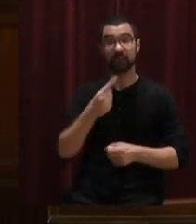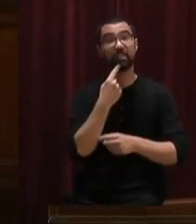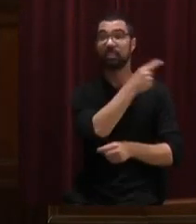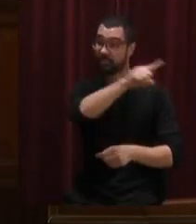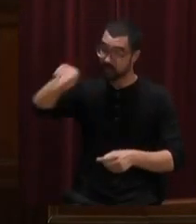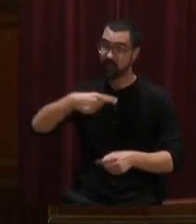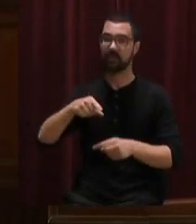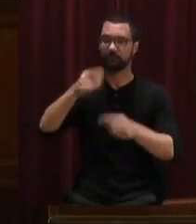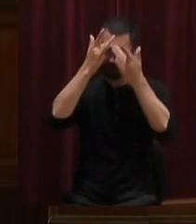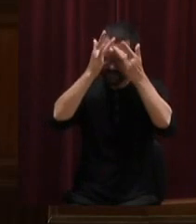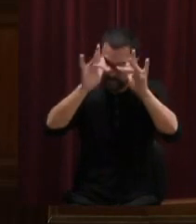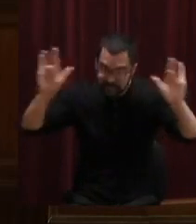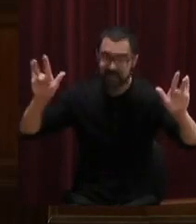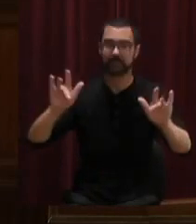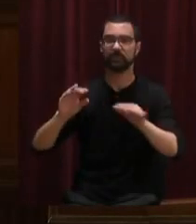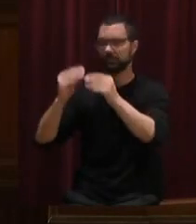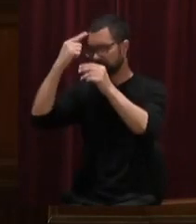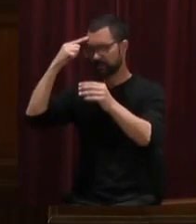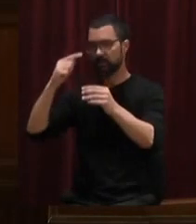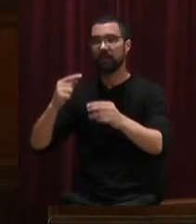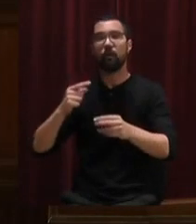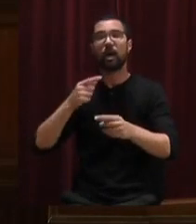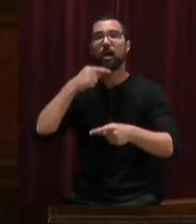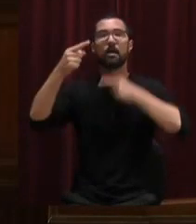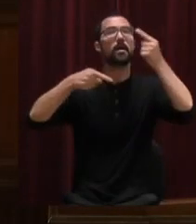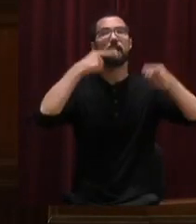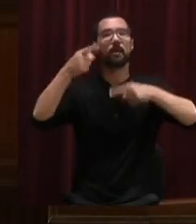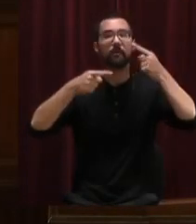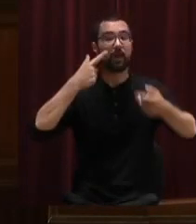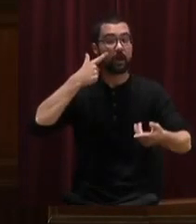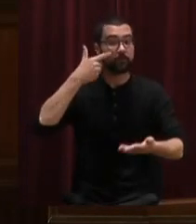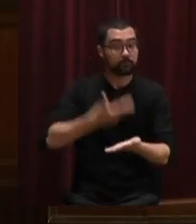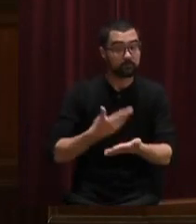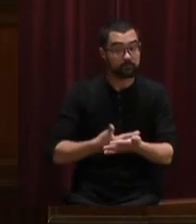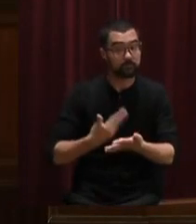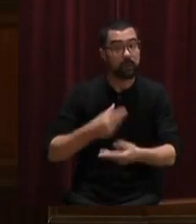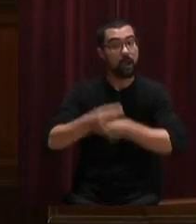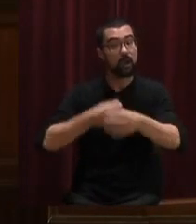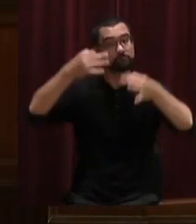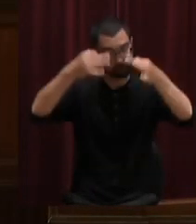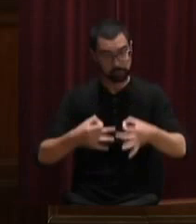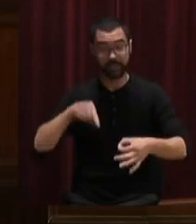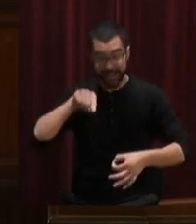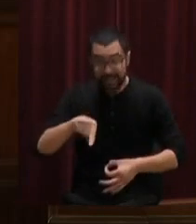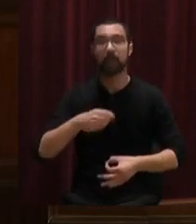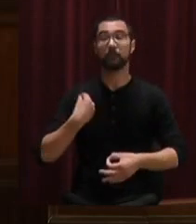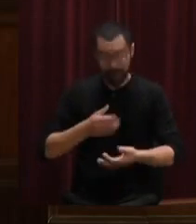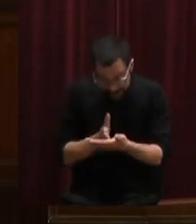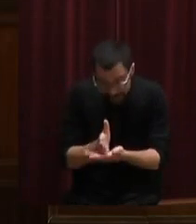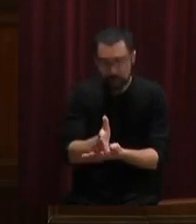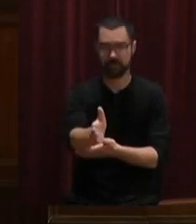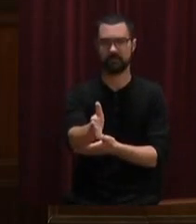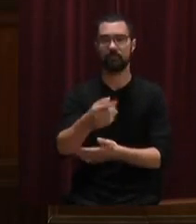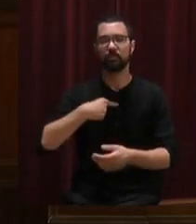despertant les consciències, unint raons amb accions. Aquest és el nostre camí. Aquest és el camí que ens va dur a impulsar una